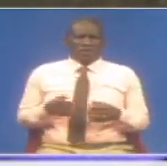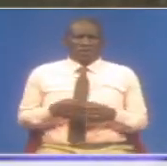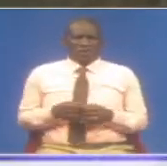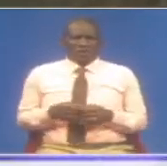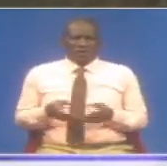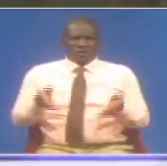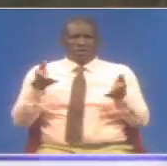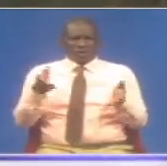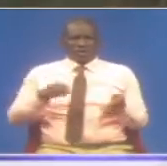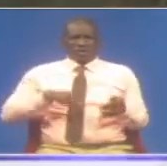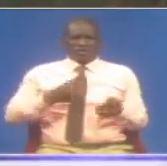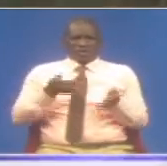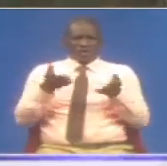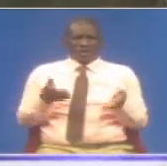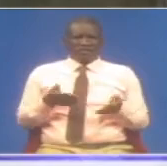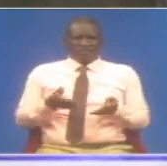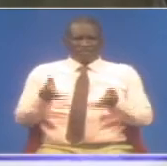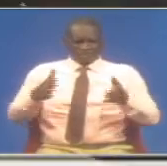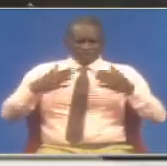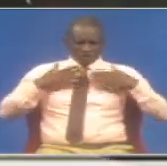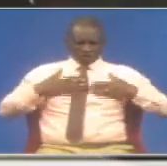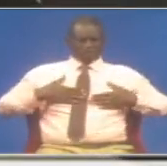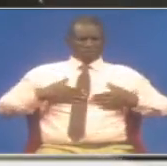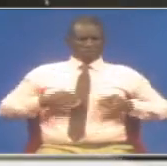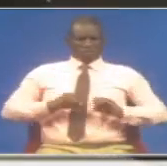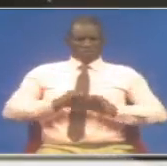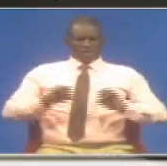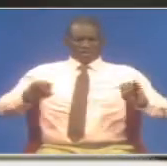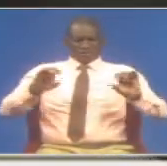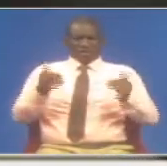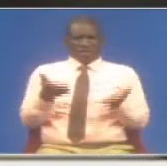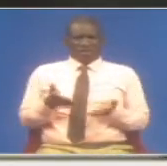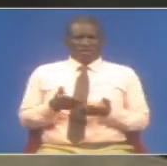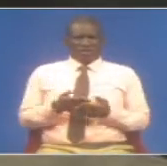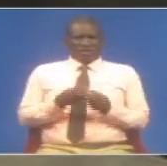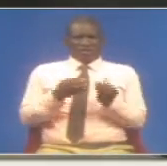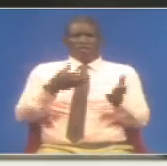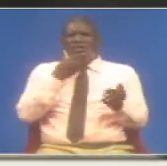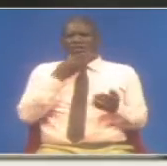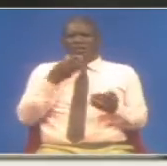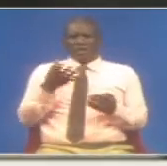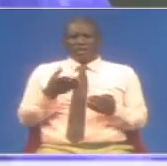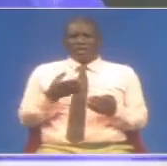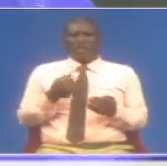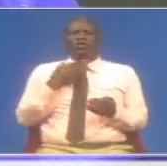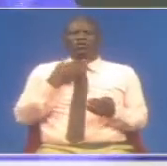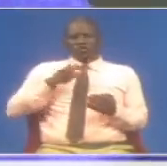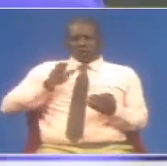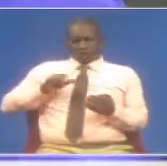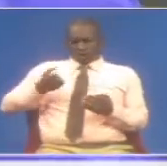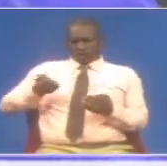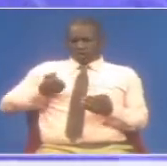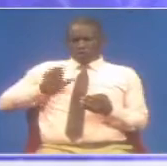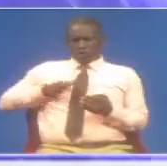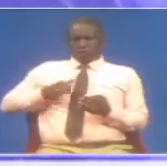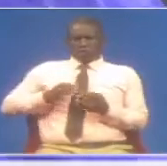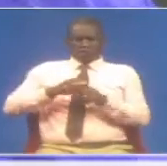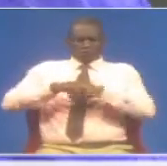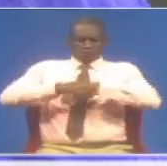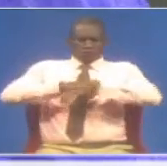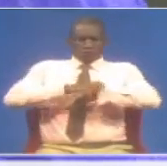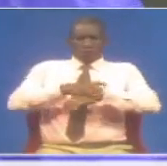least nasikia sahi hata vitu kwa mwili na flow. Wanaume wengi wanaofika hapo upendelea kuguswa na wanawake. Je, mbona